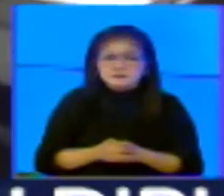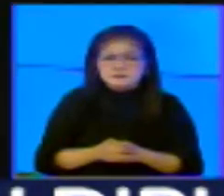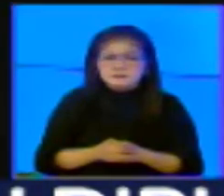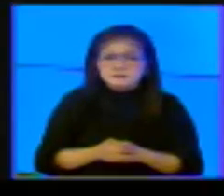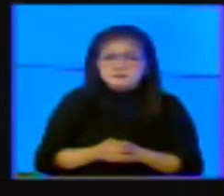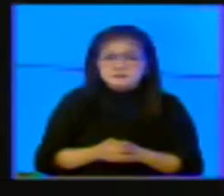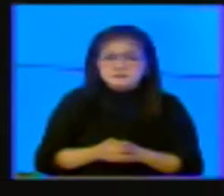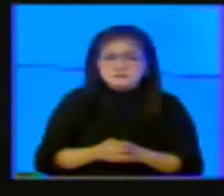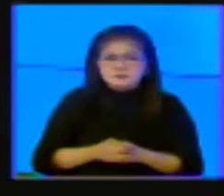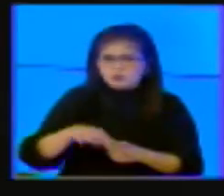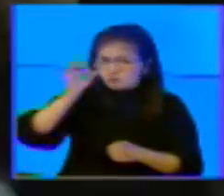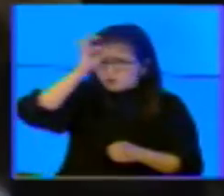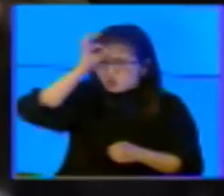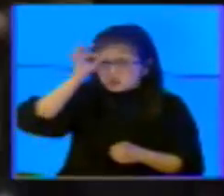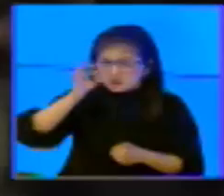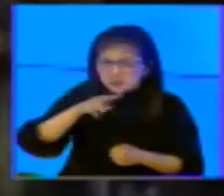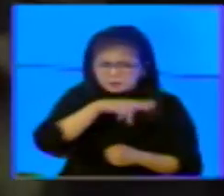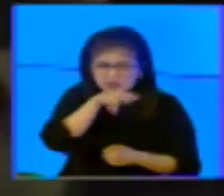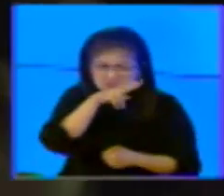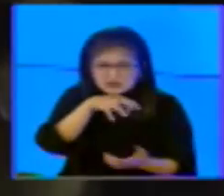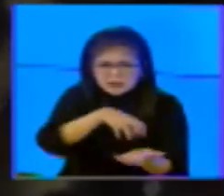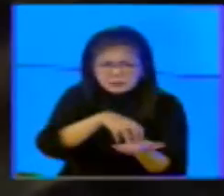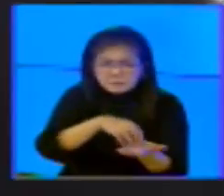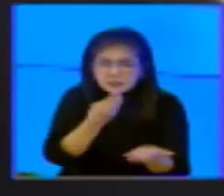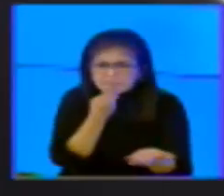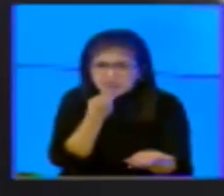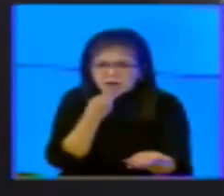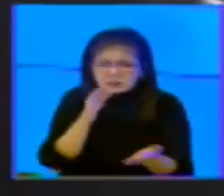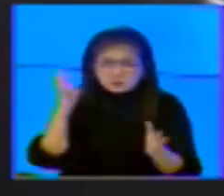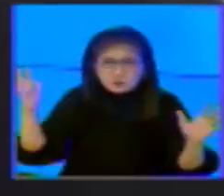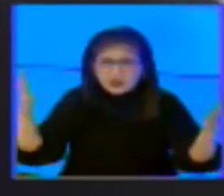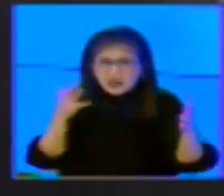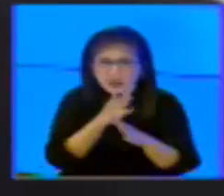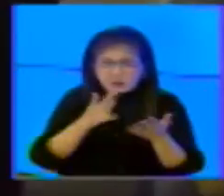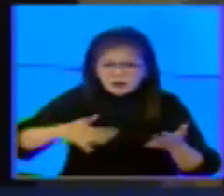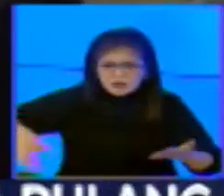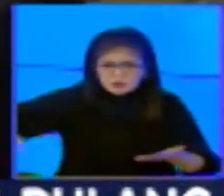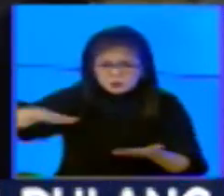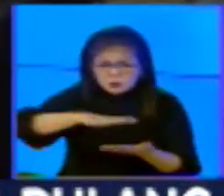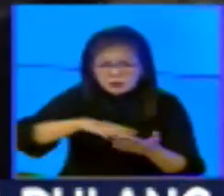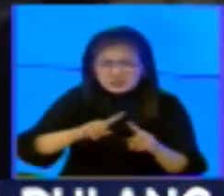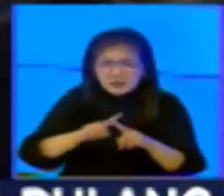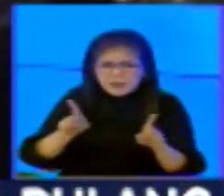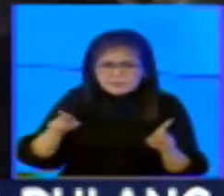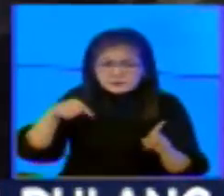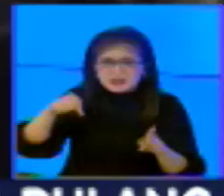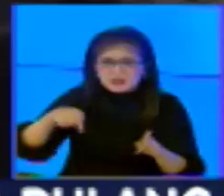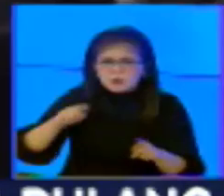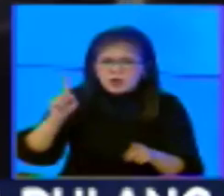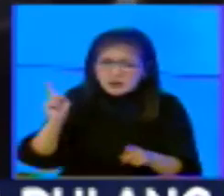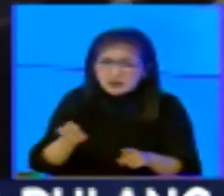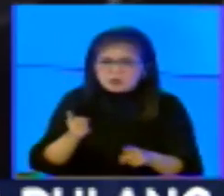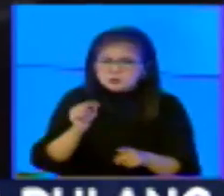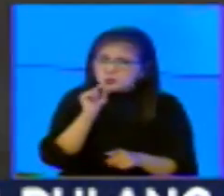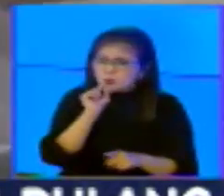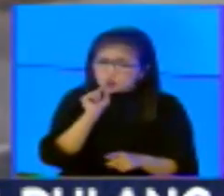Sebelumnya, polisi merazia tempat makan di alun-alun kota Gorontalo. Para pedagang diminta menerapkan sistem transaksi beli makanan untuk dibawa